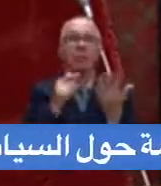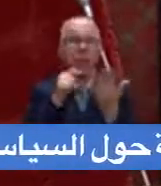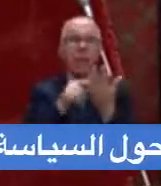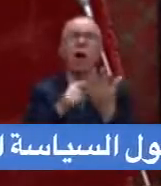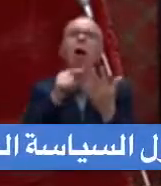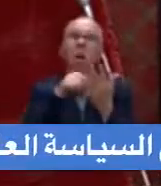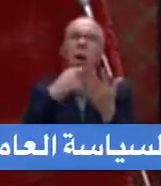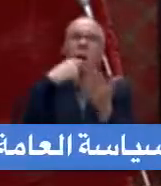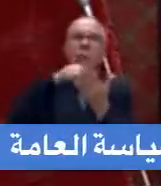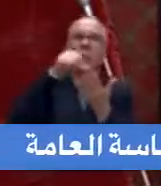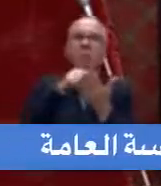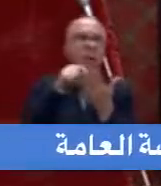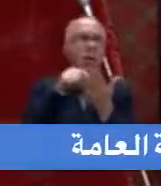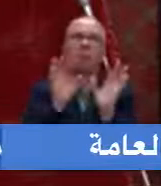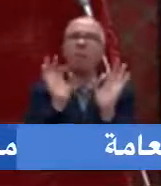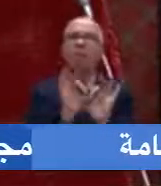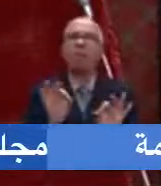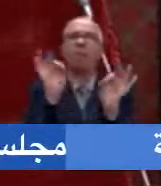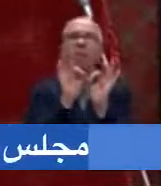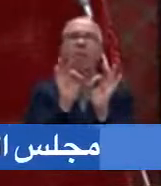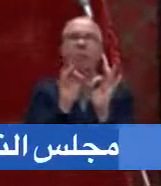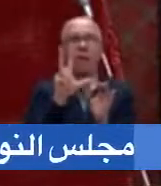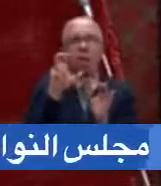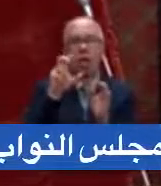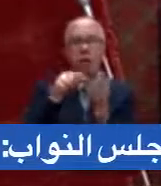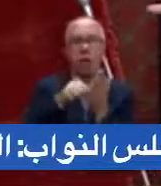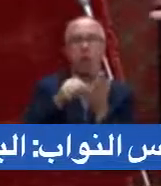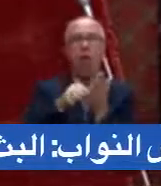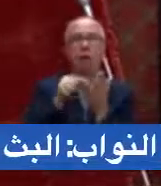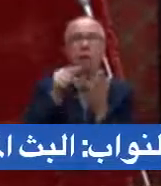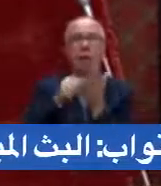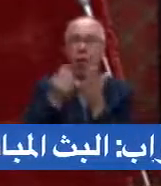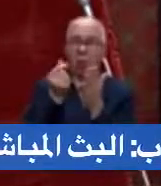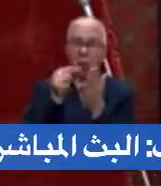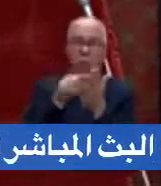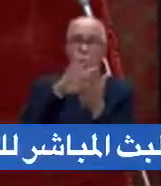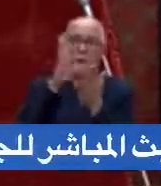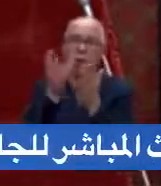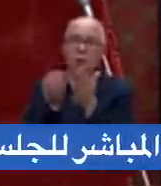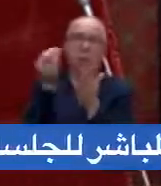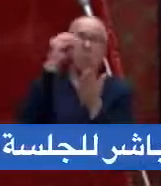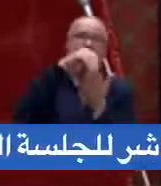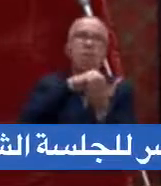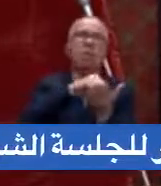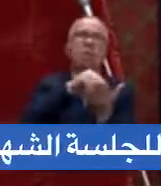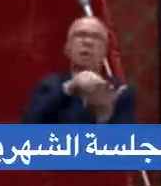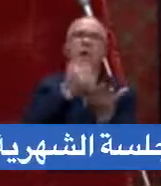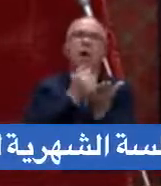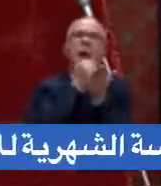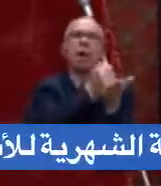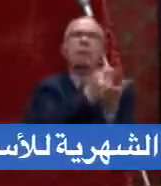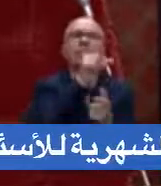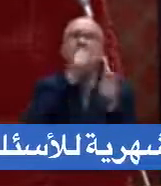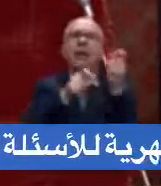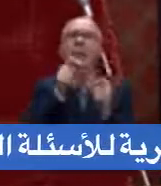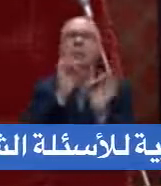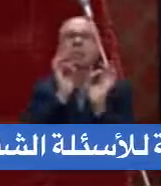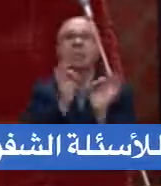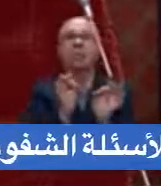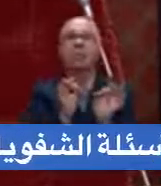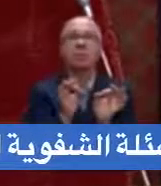كلهم المصاريف ديالهم في 3 شهور غادي توجه للمجالات اللي ضرورية. انا لا اظن بان هذا غادي، والانفاق العمومي الا